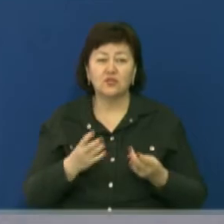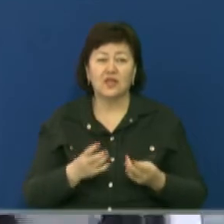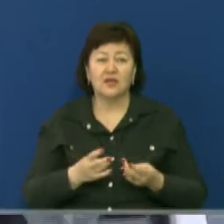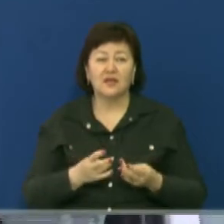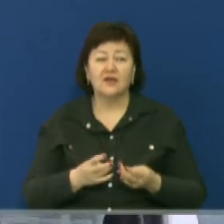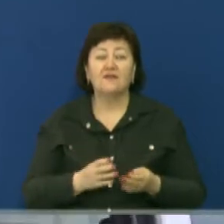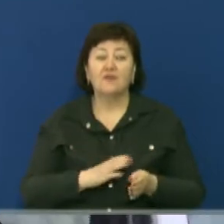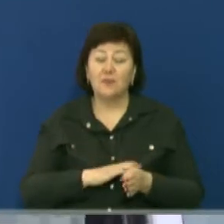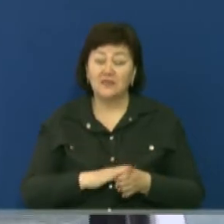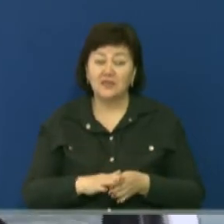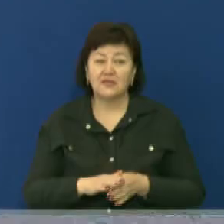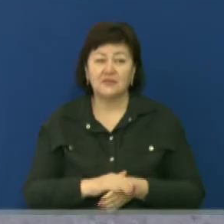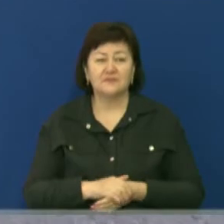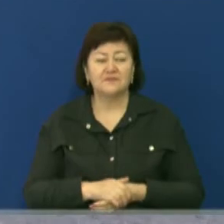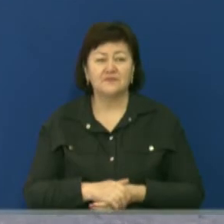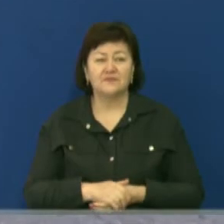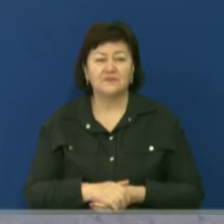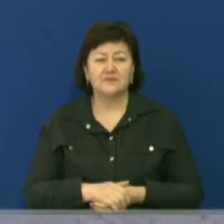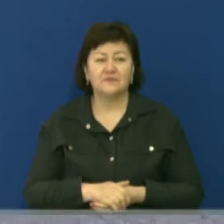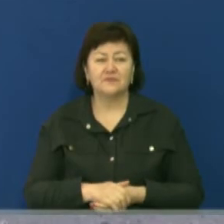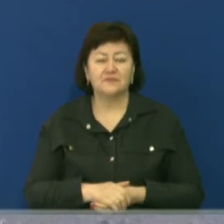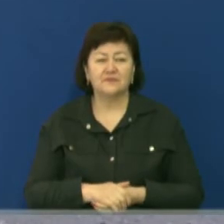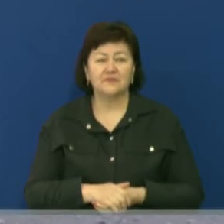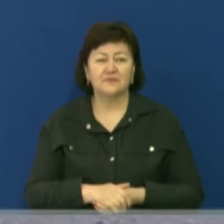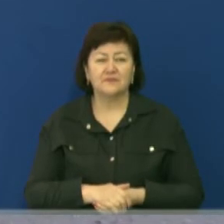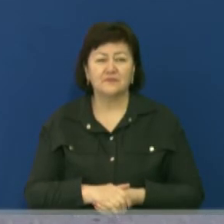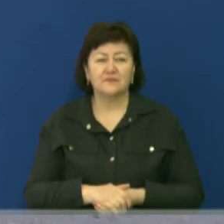Бердібек Қарымбай, Мақпал Маратқызы, Сұлтанбек Оралбеков, Семей телеарнасы.